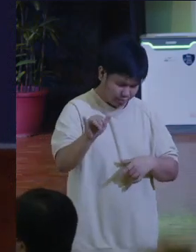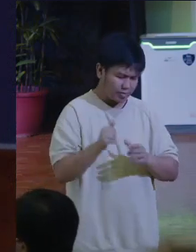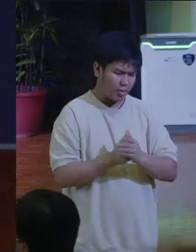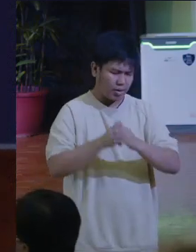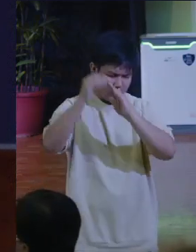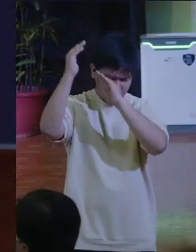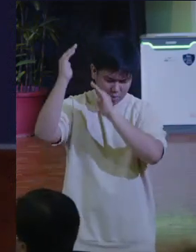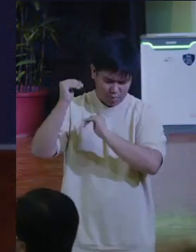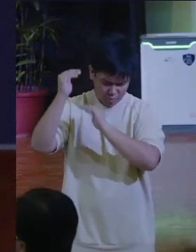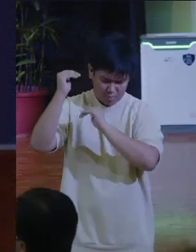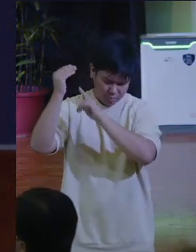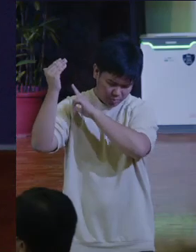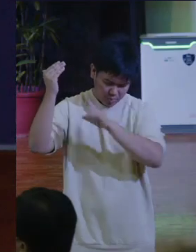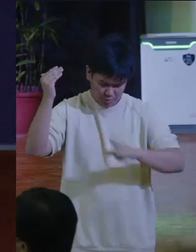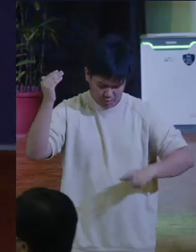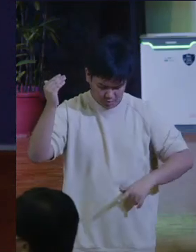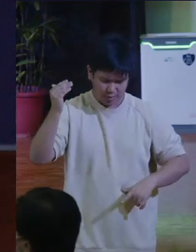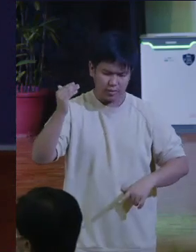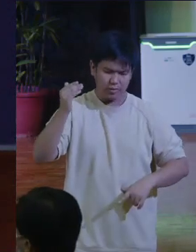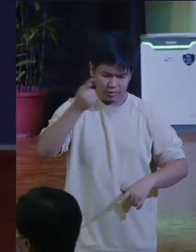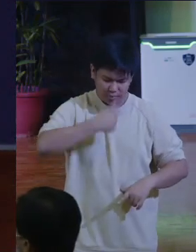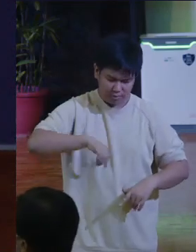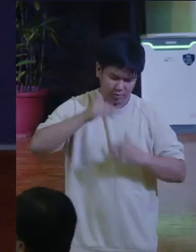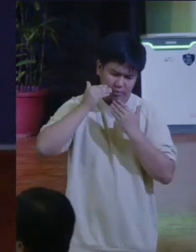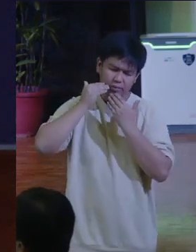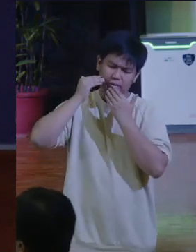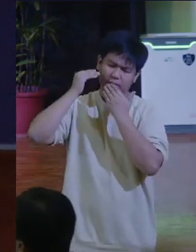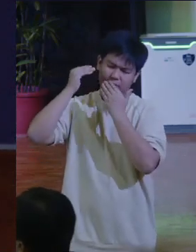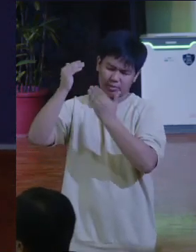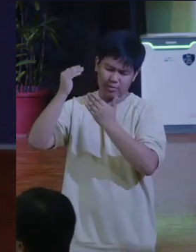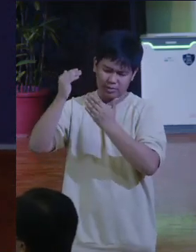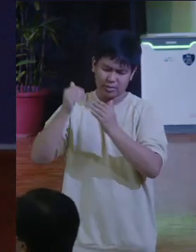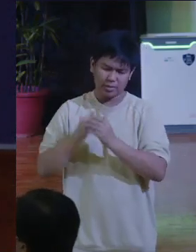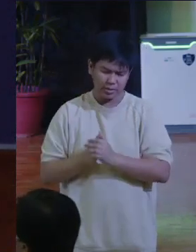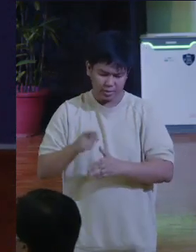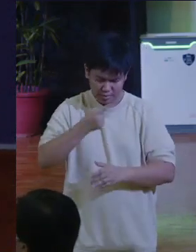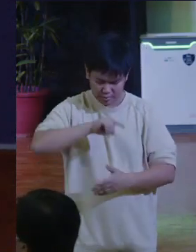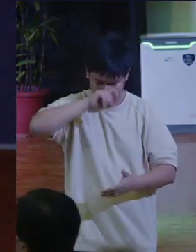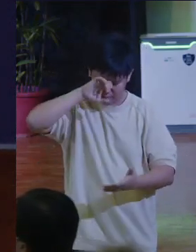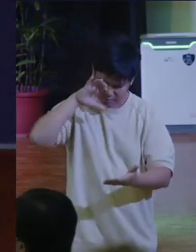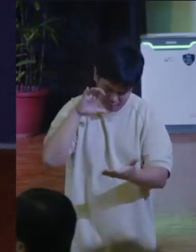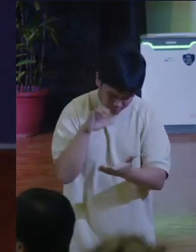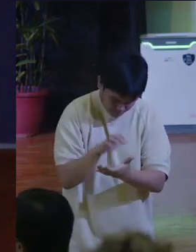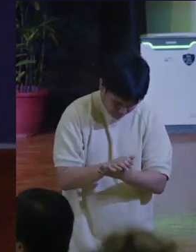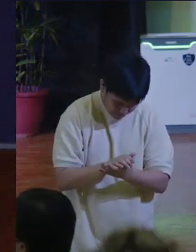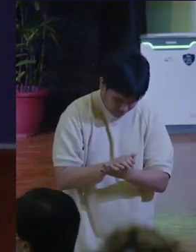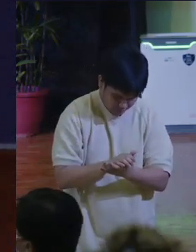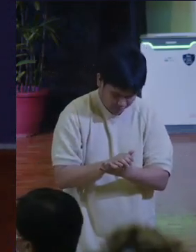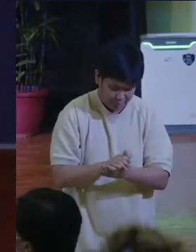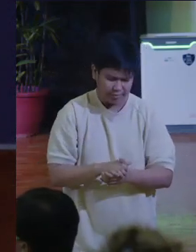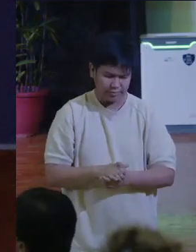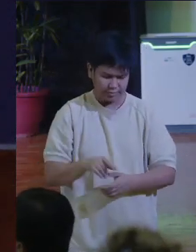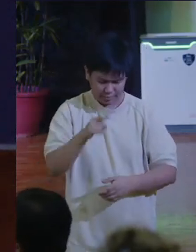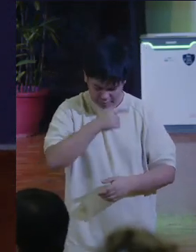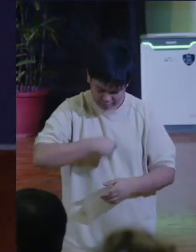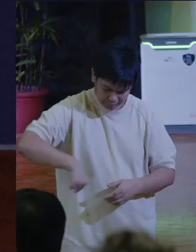Nawa, Panginoon, pasalamatan namin ito at paniwalaan namin ito upang